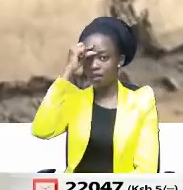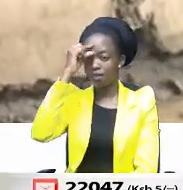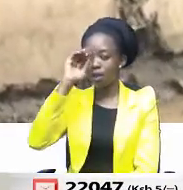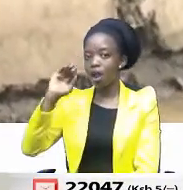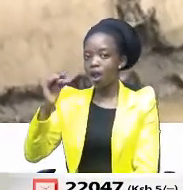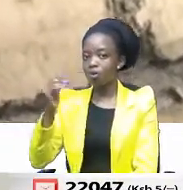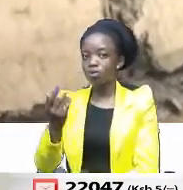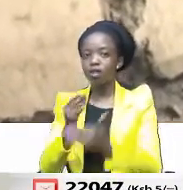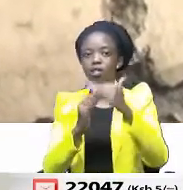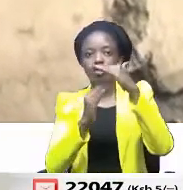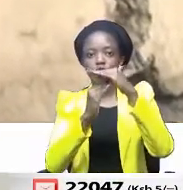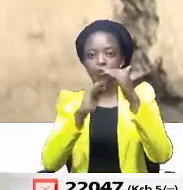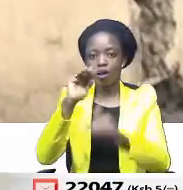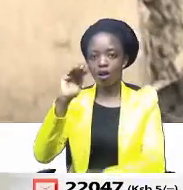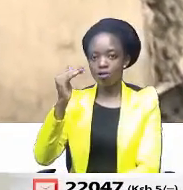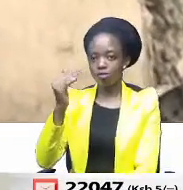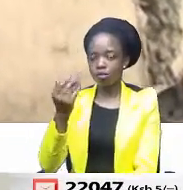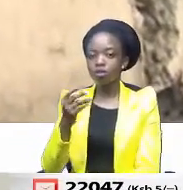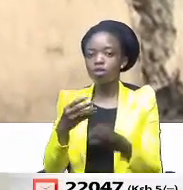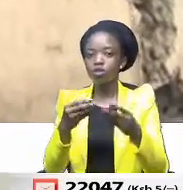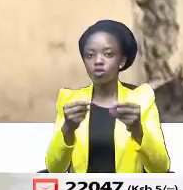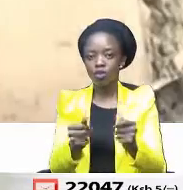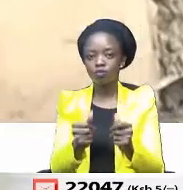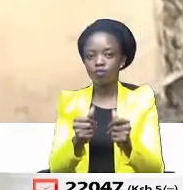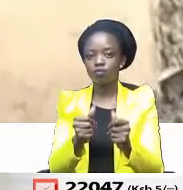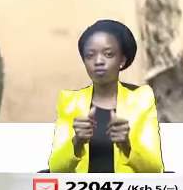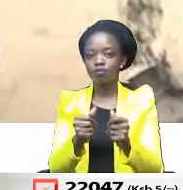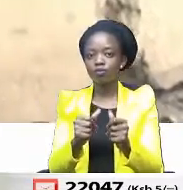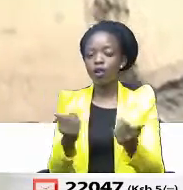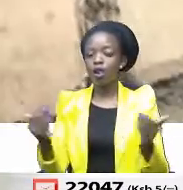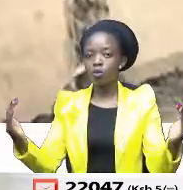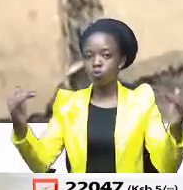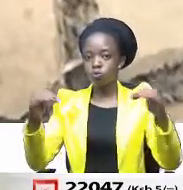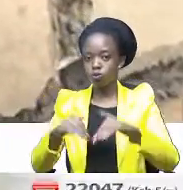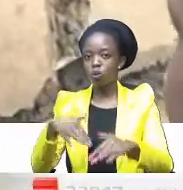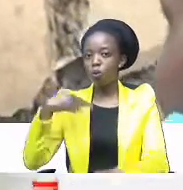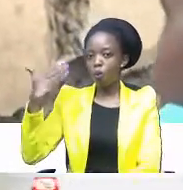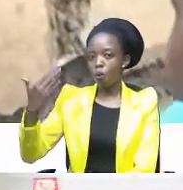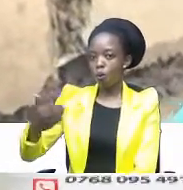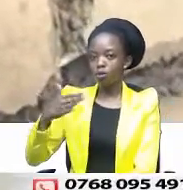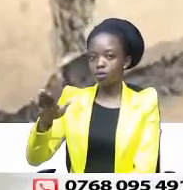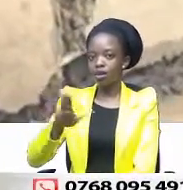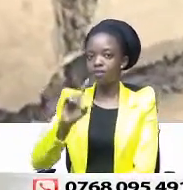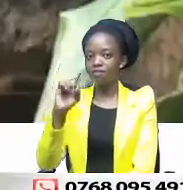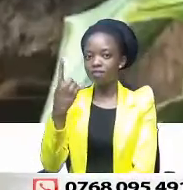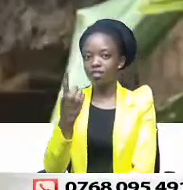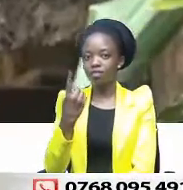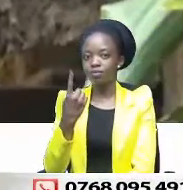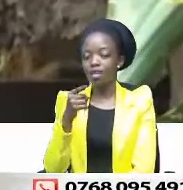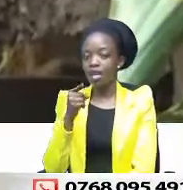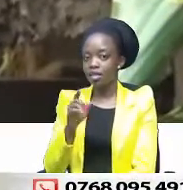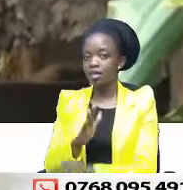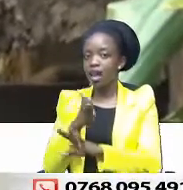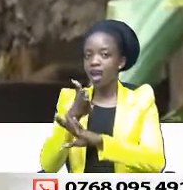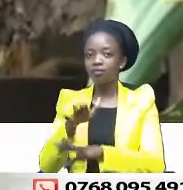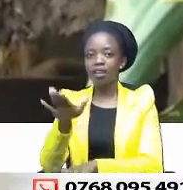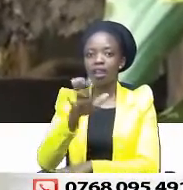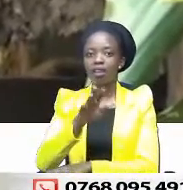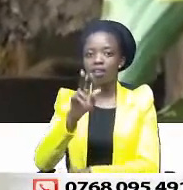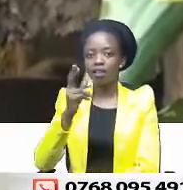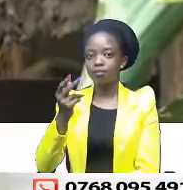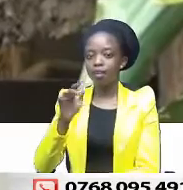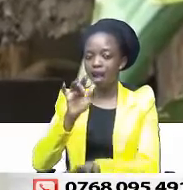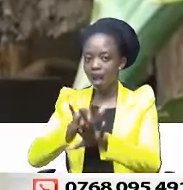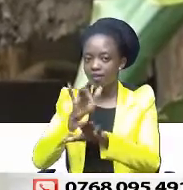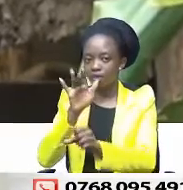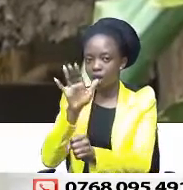serikali kuu katika kutafuta suluhu ya kudumu kwa mafuriko ya mara kwa mara eneo bunge la Kwanza. Hii ni baada ya eneo la Manjalala